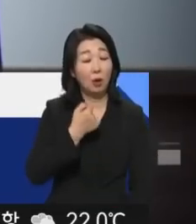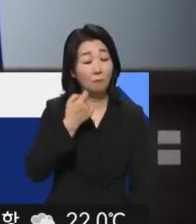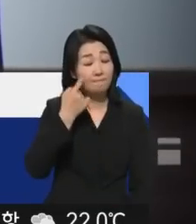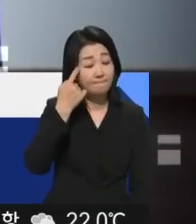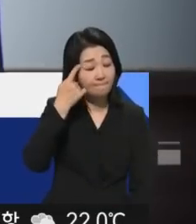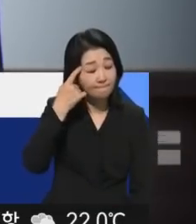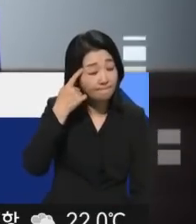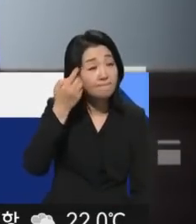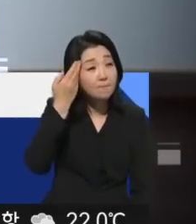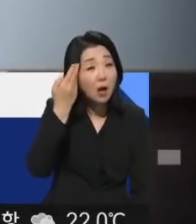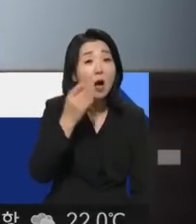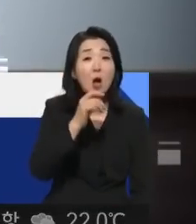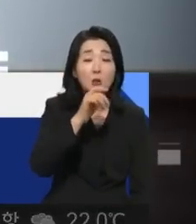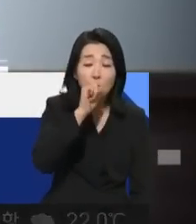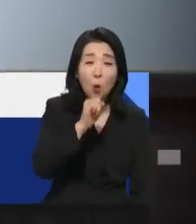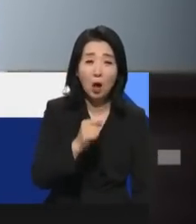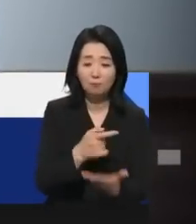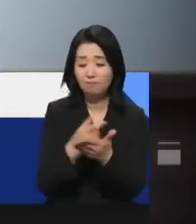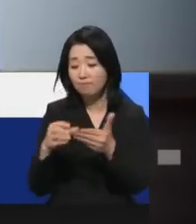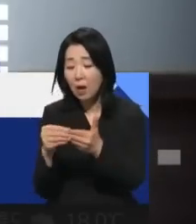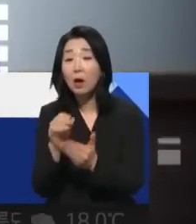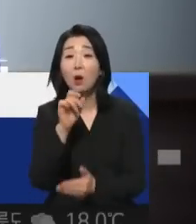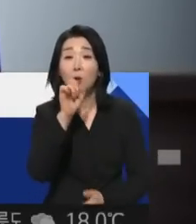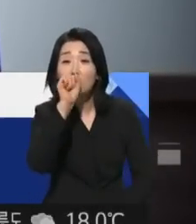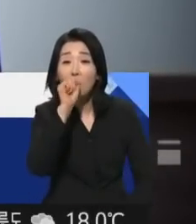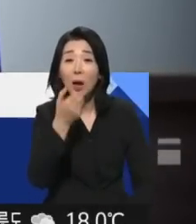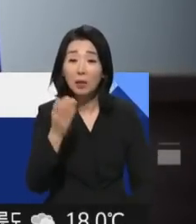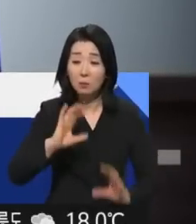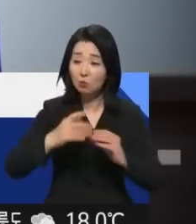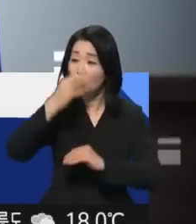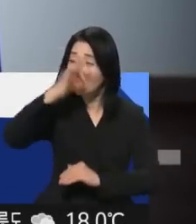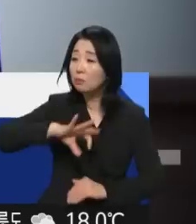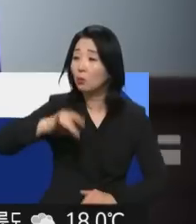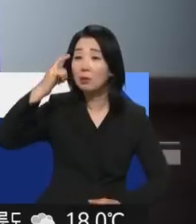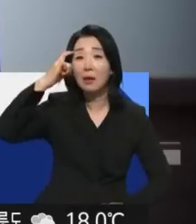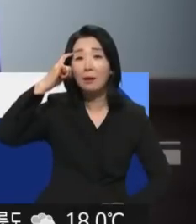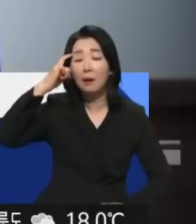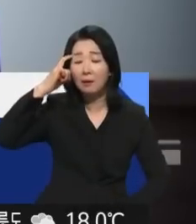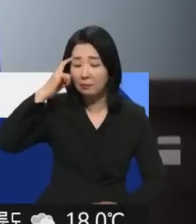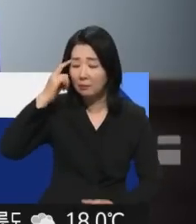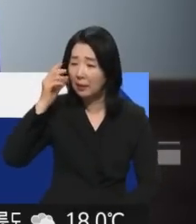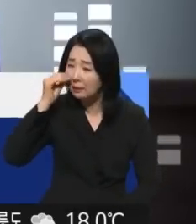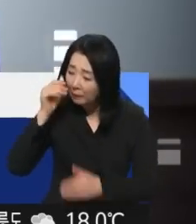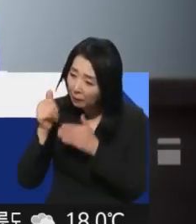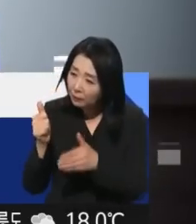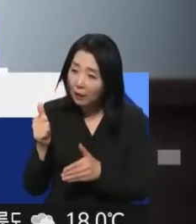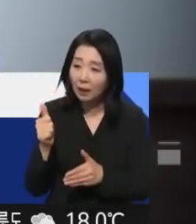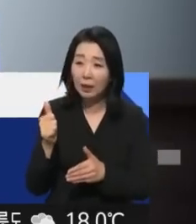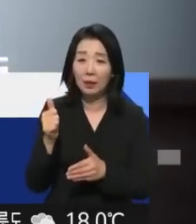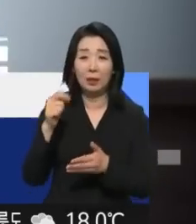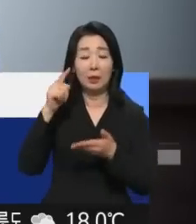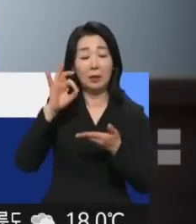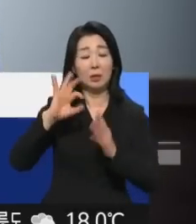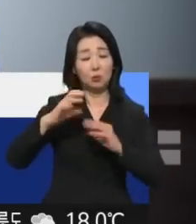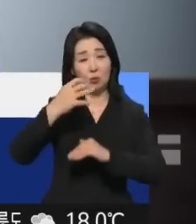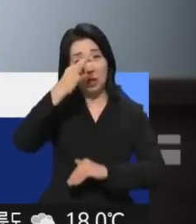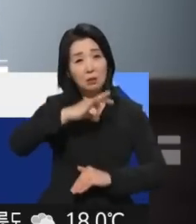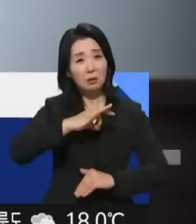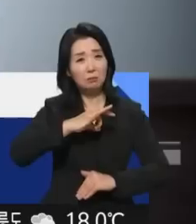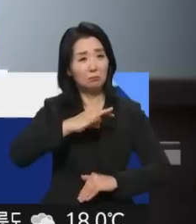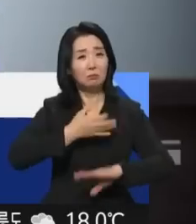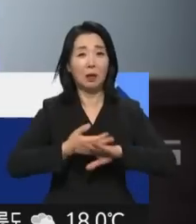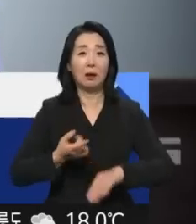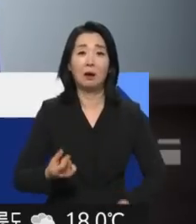뭐 자유의 나침판이 되는 것도 다 좋은데 국익도 좀 생각해 줬으면 좋겠다. 가치와 국익은 상당히 보면 충돌을